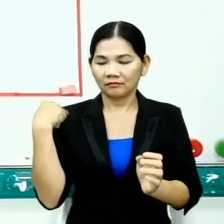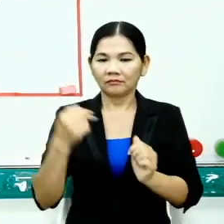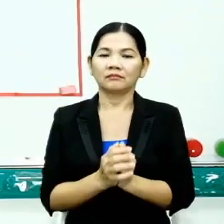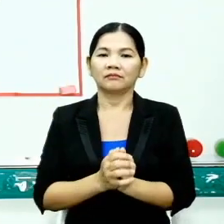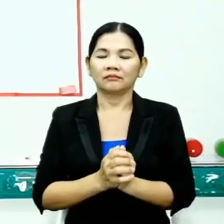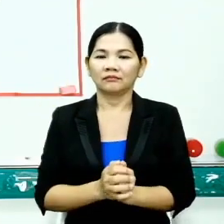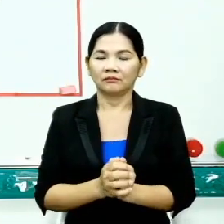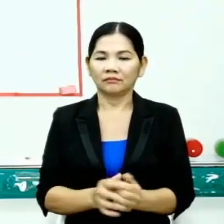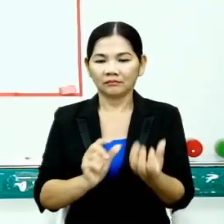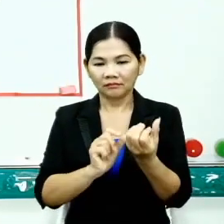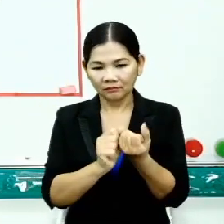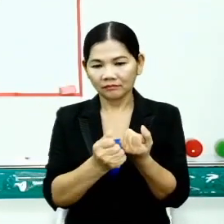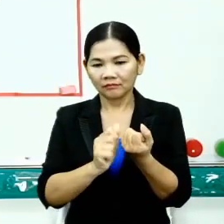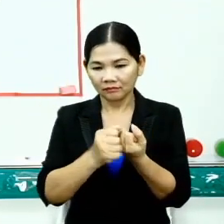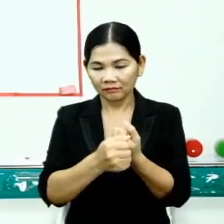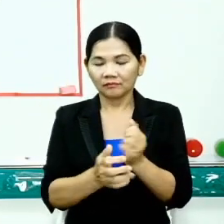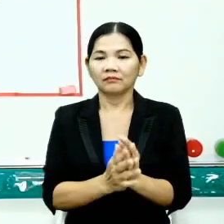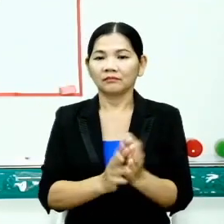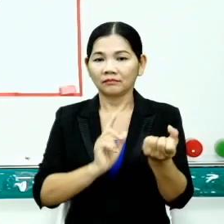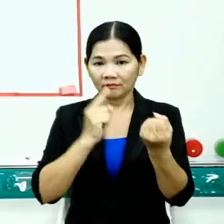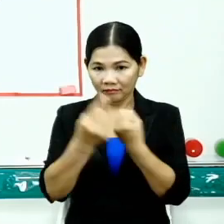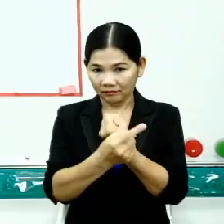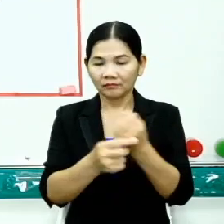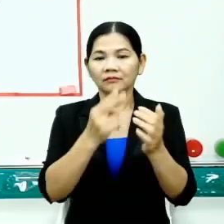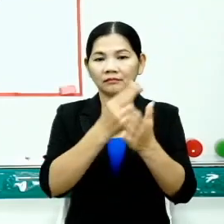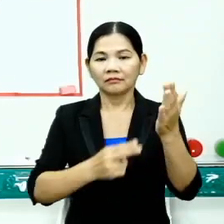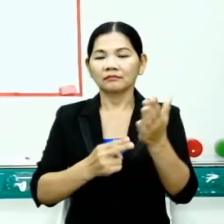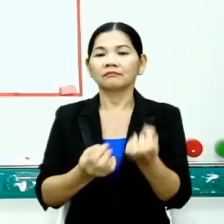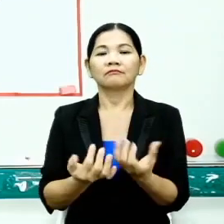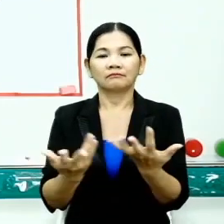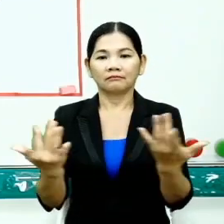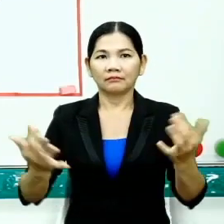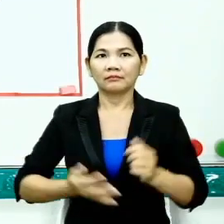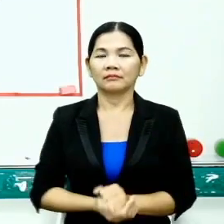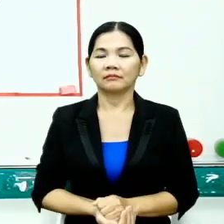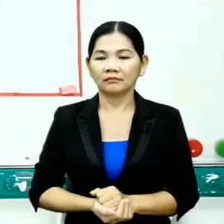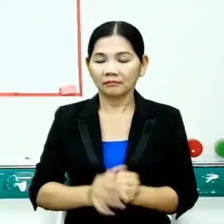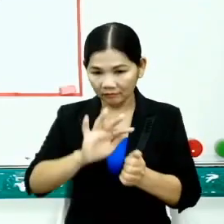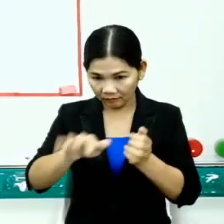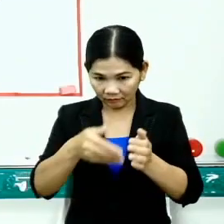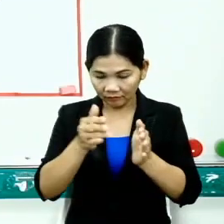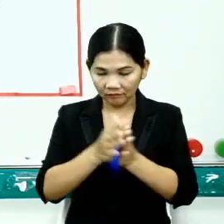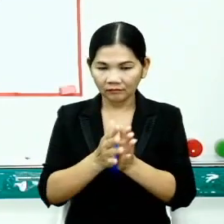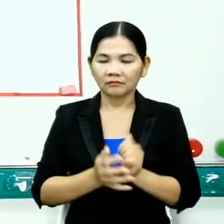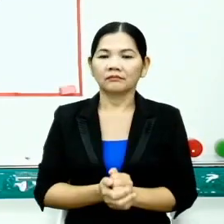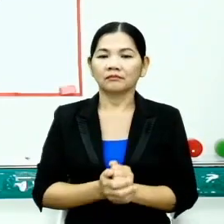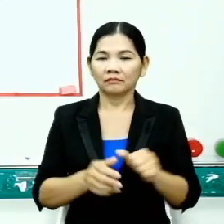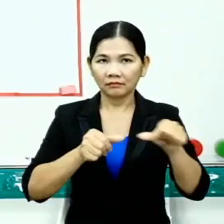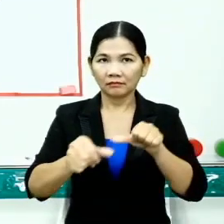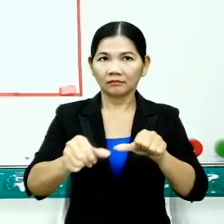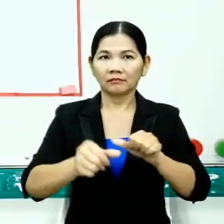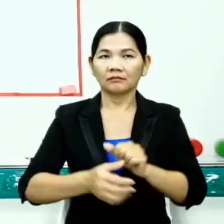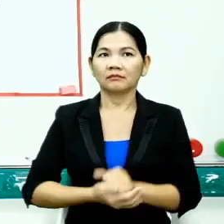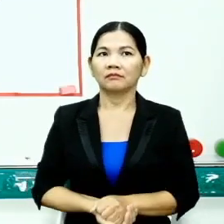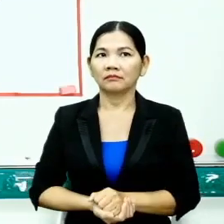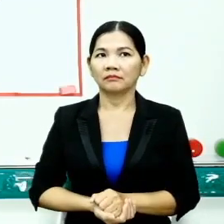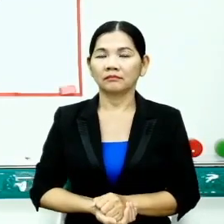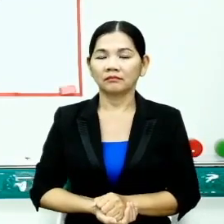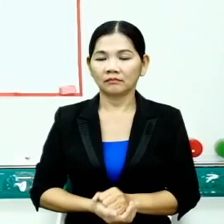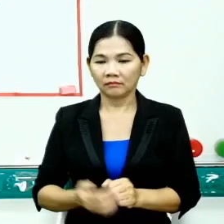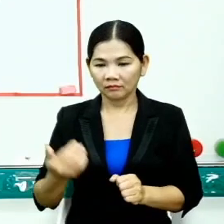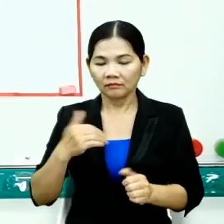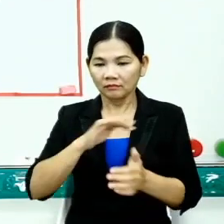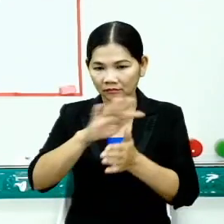ទៀបមានផ្លែឈើអ្វីផ្សេងផ្សេងទៀតជាច្រើនហើយណាចាអរគុណមែនទាំងកូនតោះបន្តទៅទៀតនេះចាអ្នកគ្រូអរ